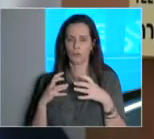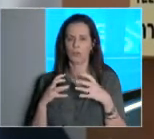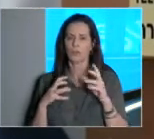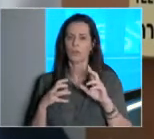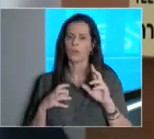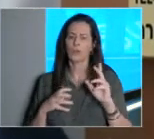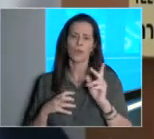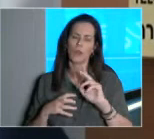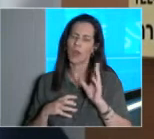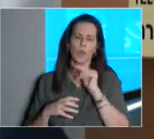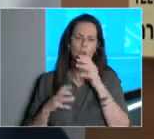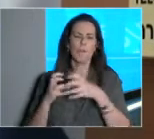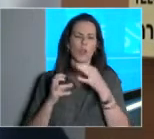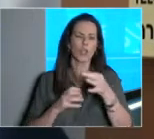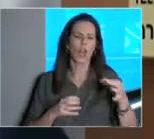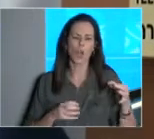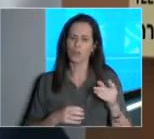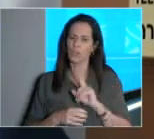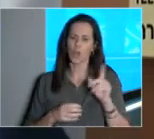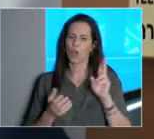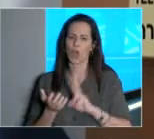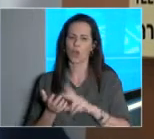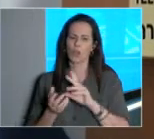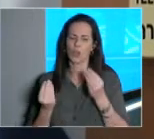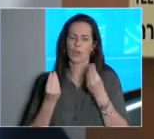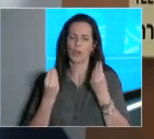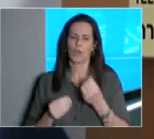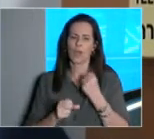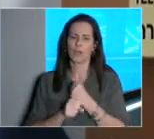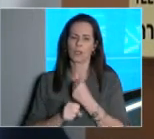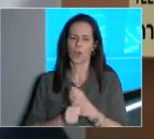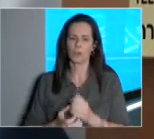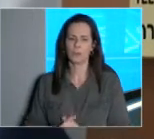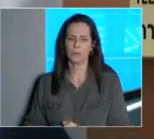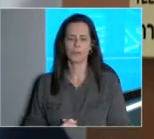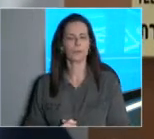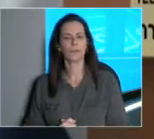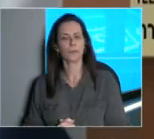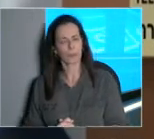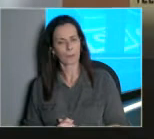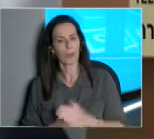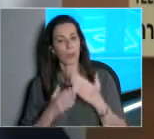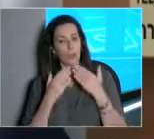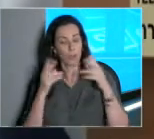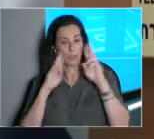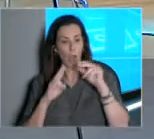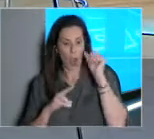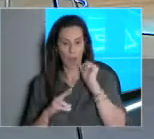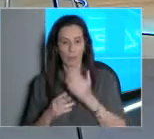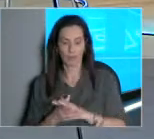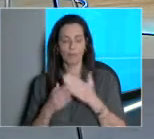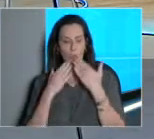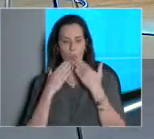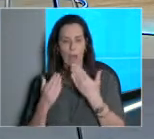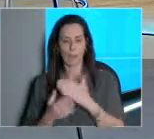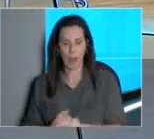בחירות עוד פעם מברסיסי מפלגות. זה לא נכון, זה לא הדבר הנכון לעשות. אורית פרקש הכהן, חברת הכנסת כחול לבן,